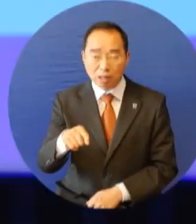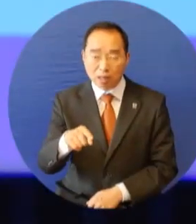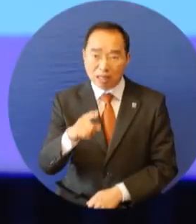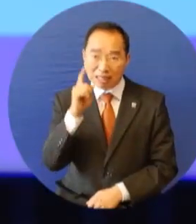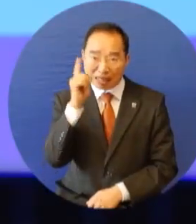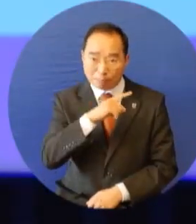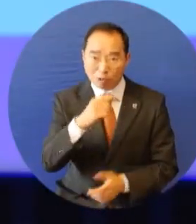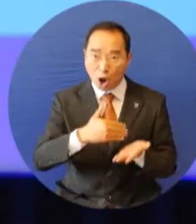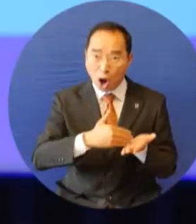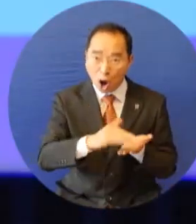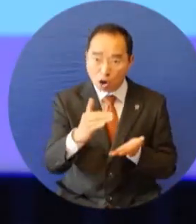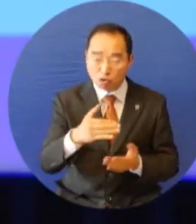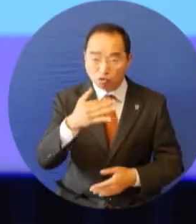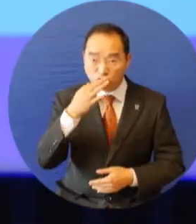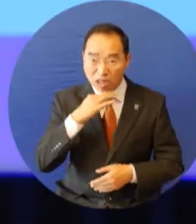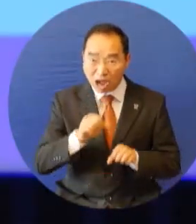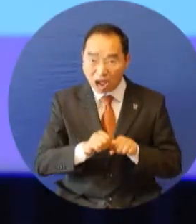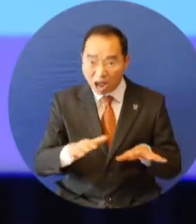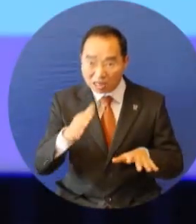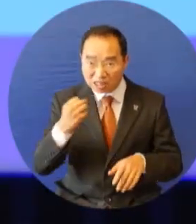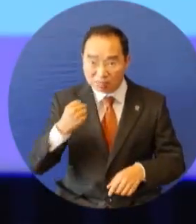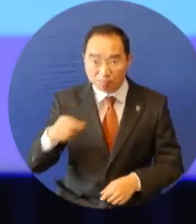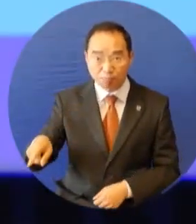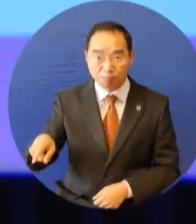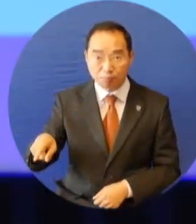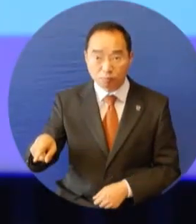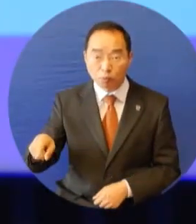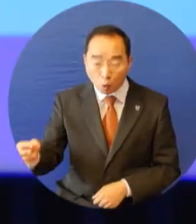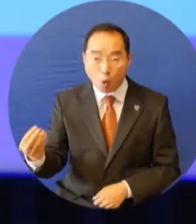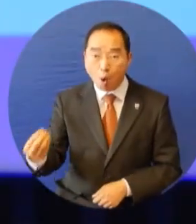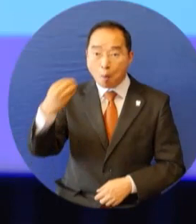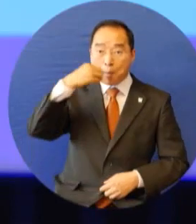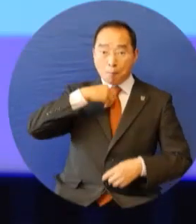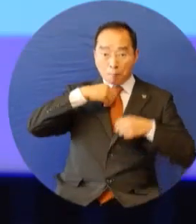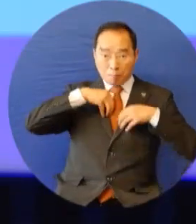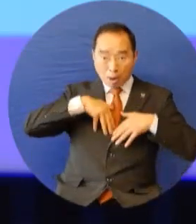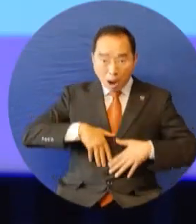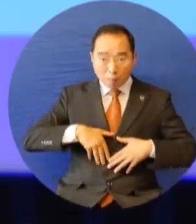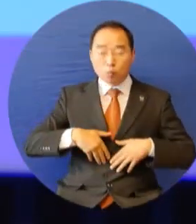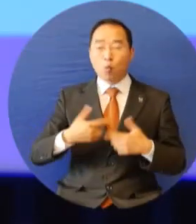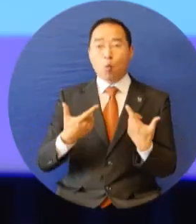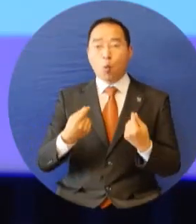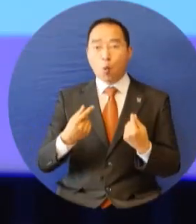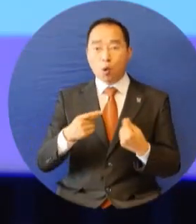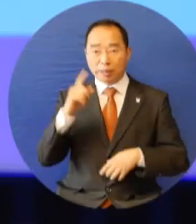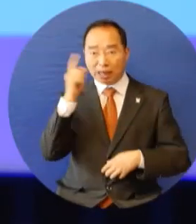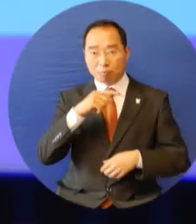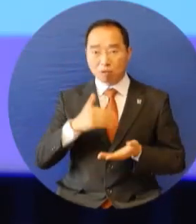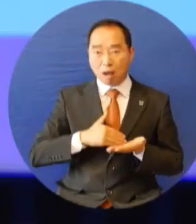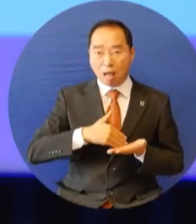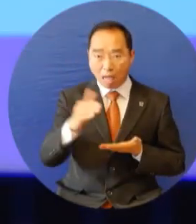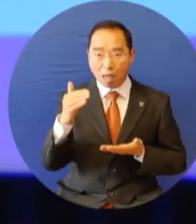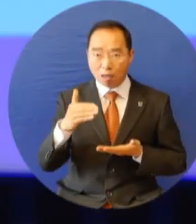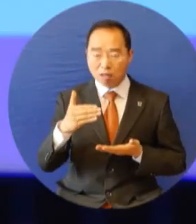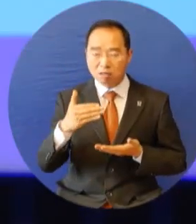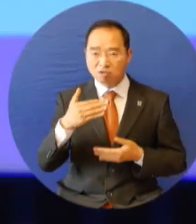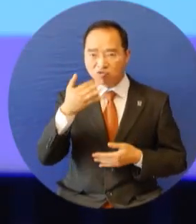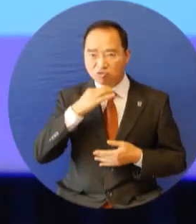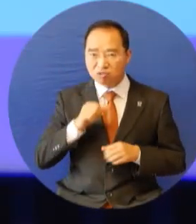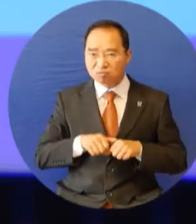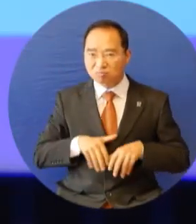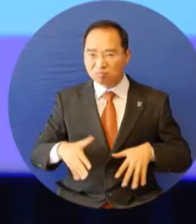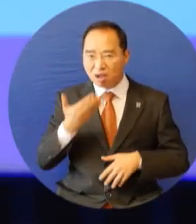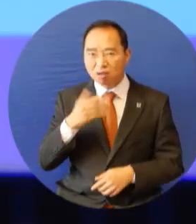것을 쫓아내고 유익하게 만들어가는 그런 성분이 있으니까. 거기만 그러냐 아니라 우리 인체에 들어오면 또 마찬가지다.